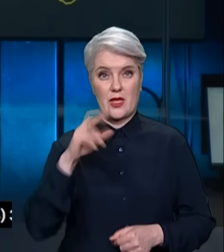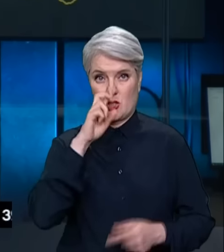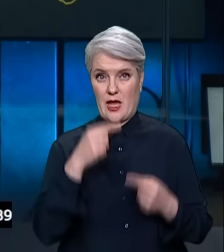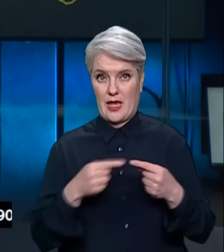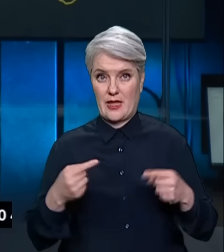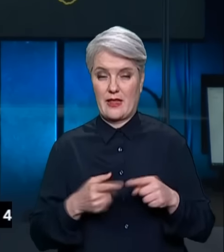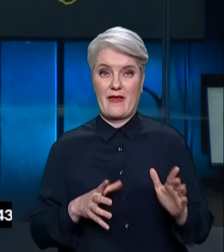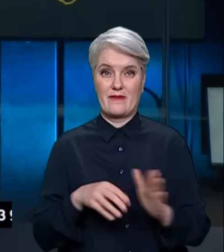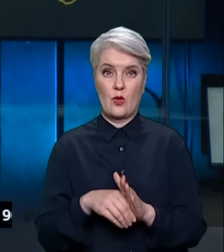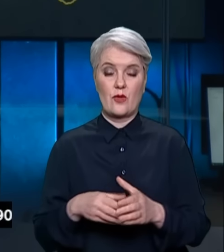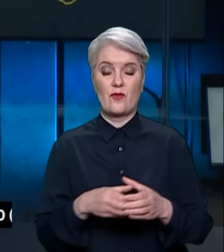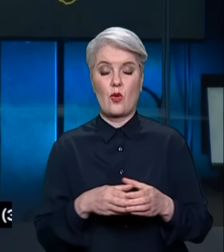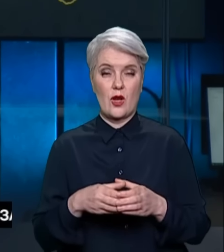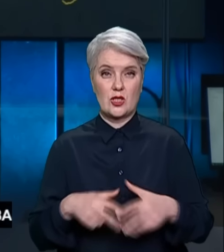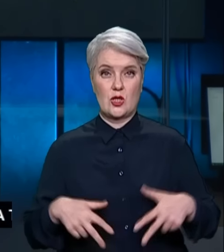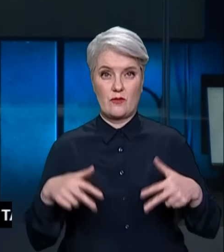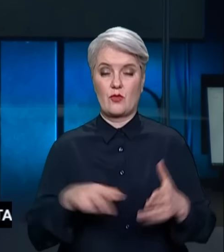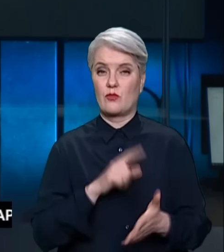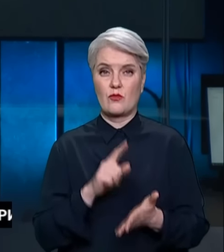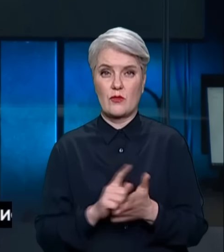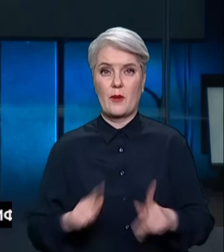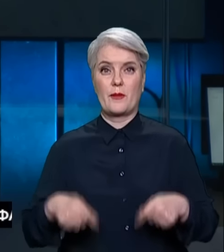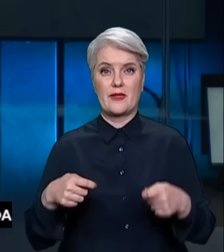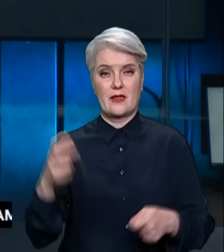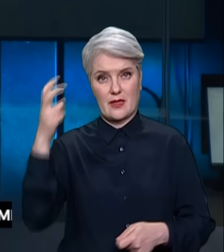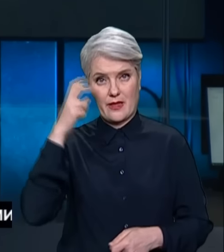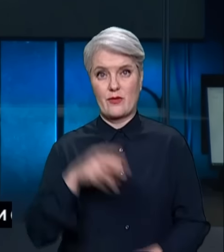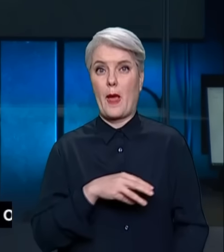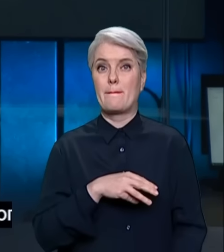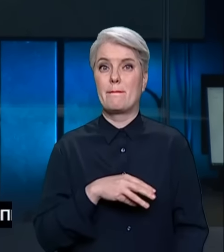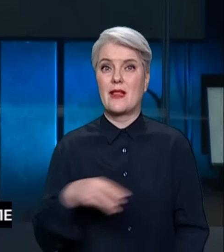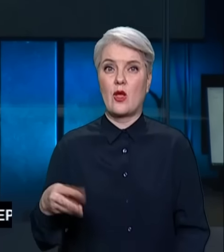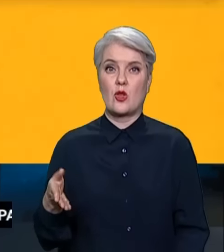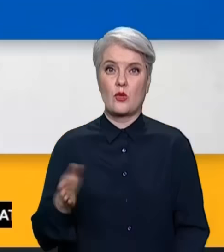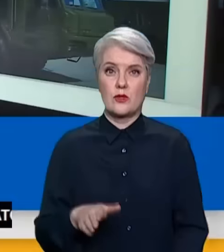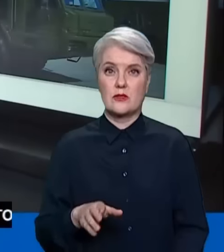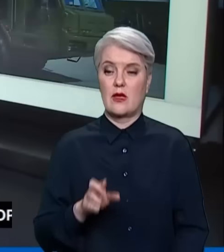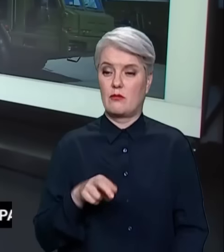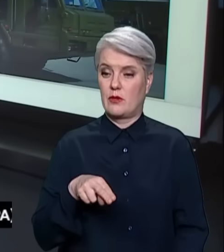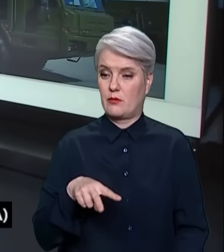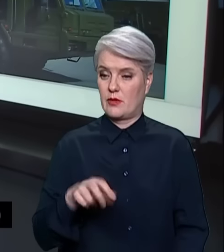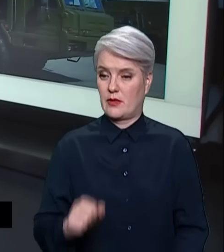входять в коаліцію дронів, зобов'язалися передати Києву 1 мільйон одиниць БПЛА.